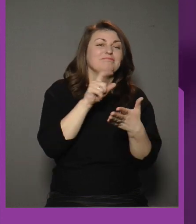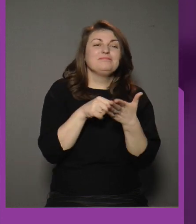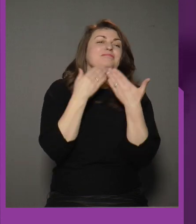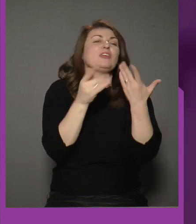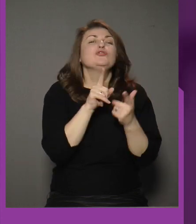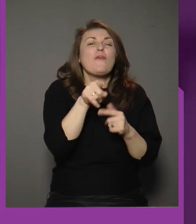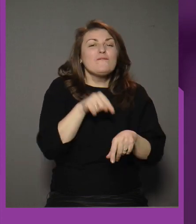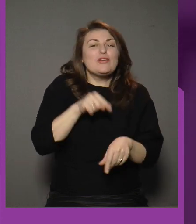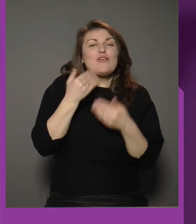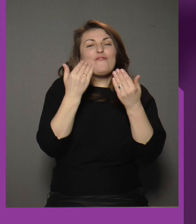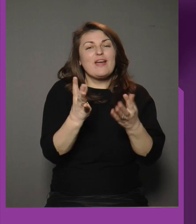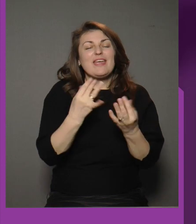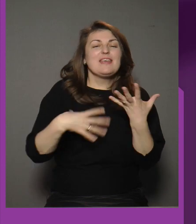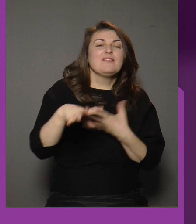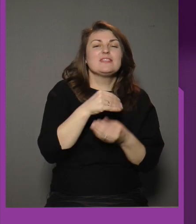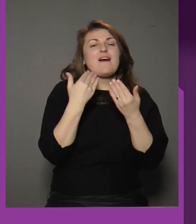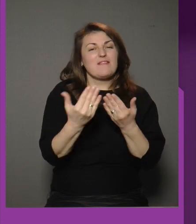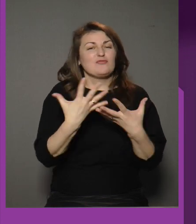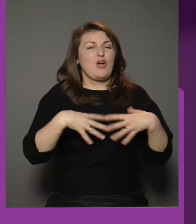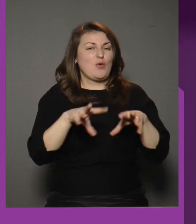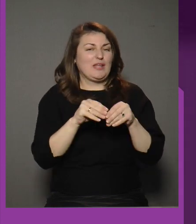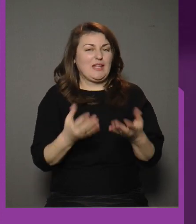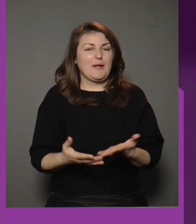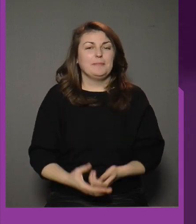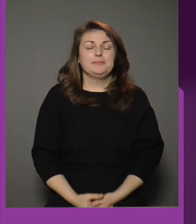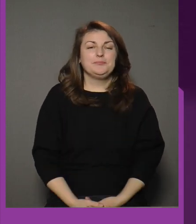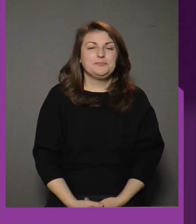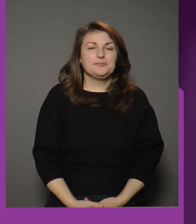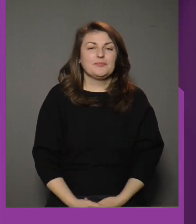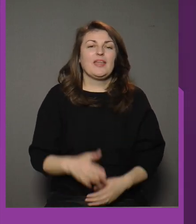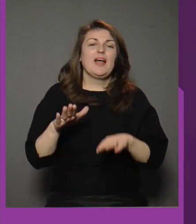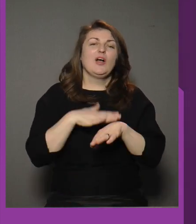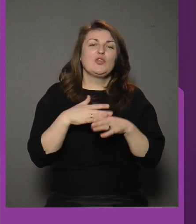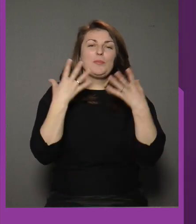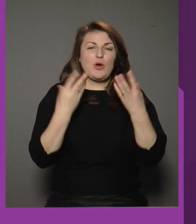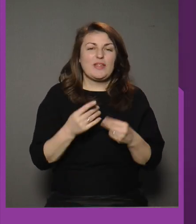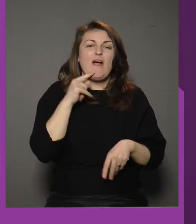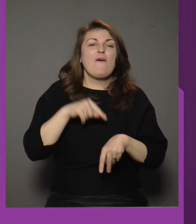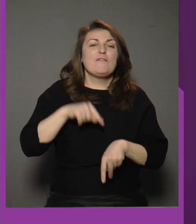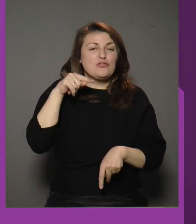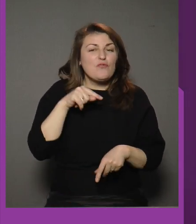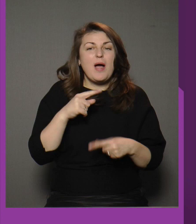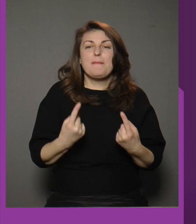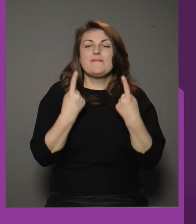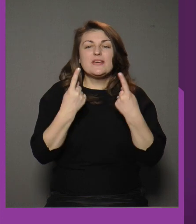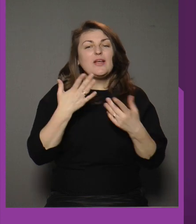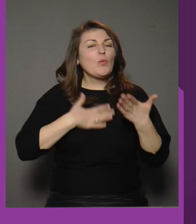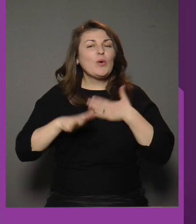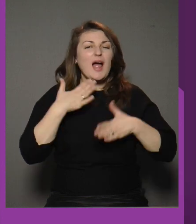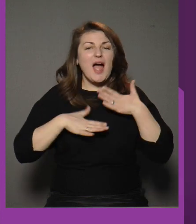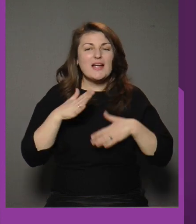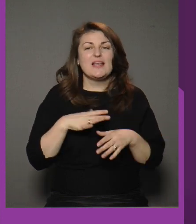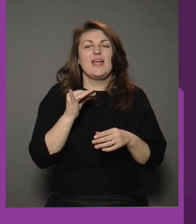відчуваєте ви і вся ваша родина. Доброго дня, відчуваємо велику радість.